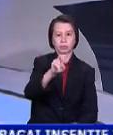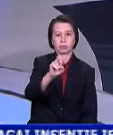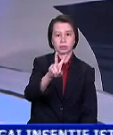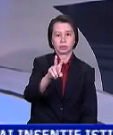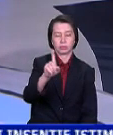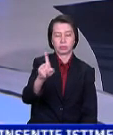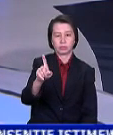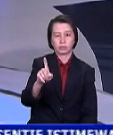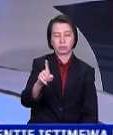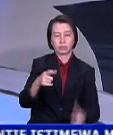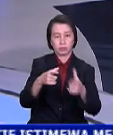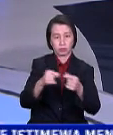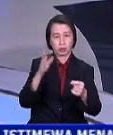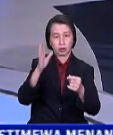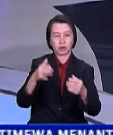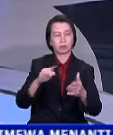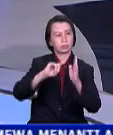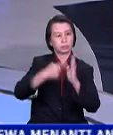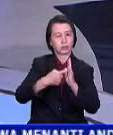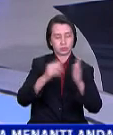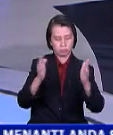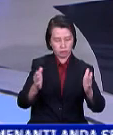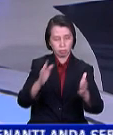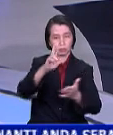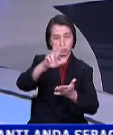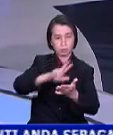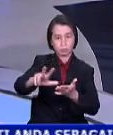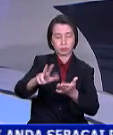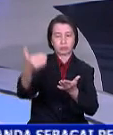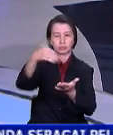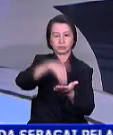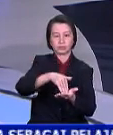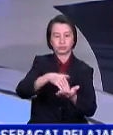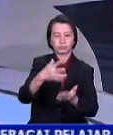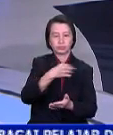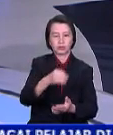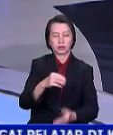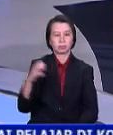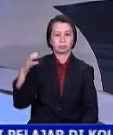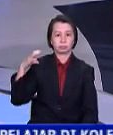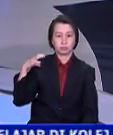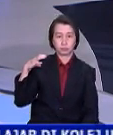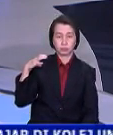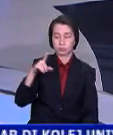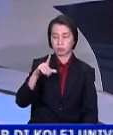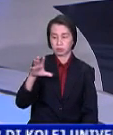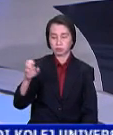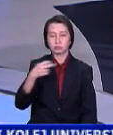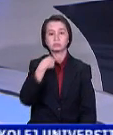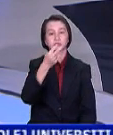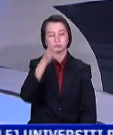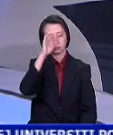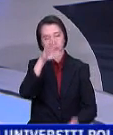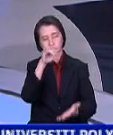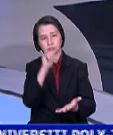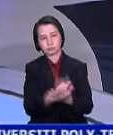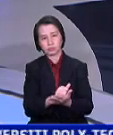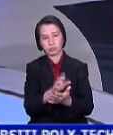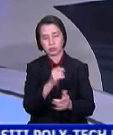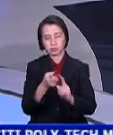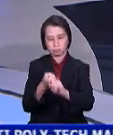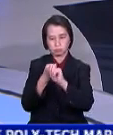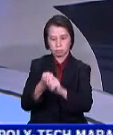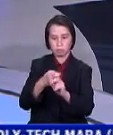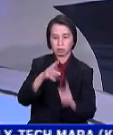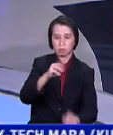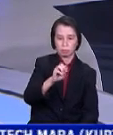2020 Tokyo yang akan membuka tirainya dalam tempoh 3 minggu lagi. Malah jurulatihnya Li Rui menyuarakan keyakinan gandingan